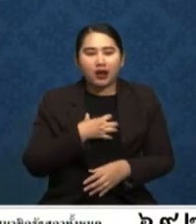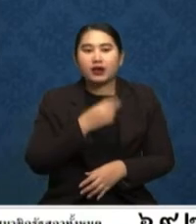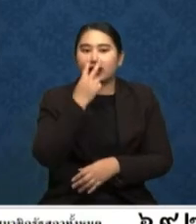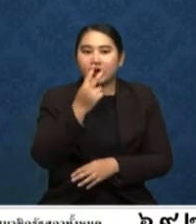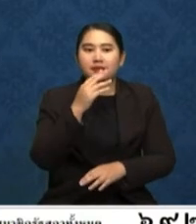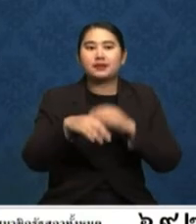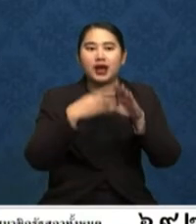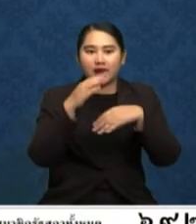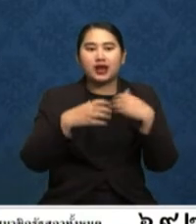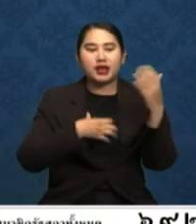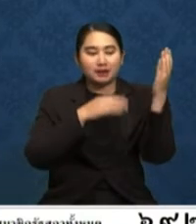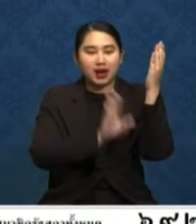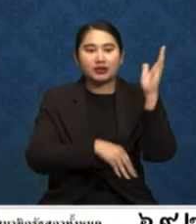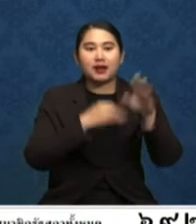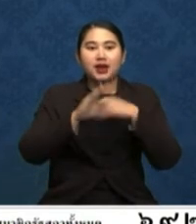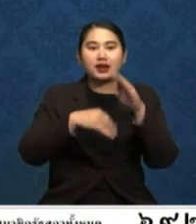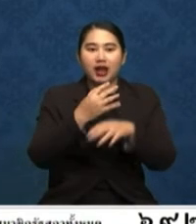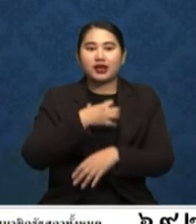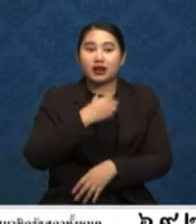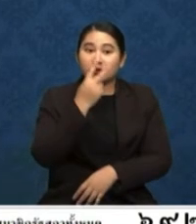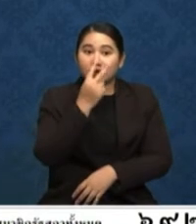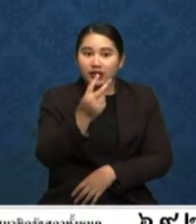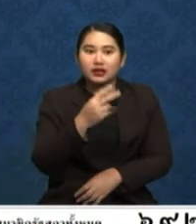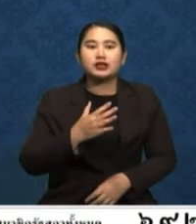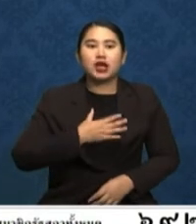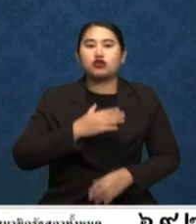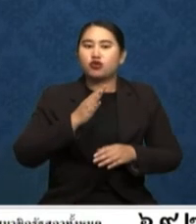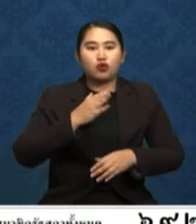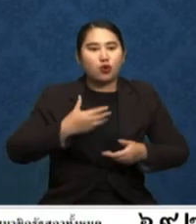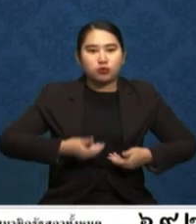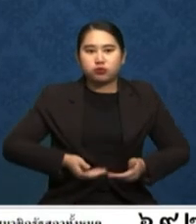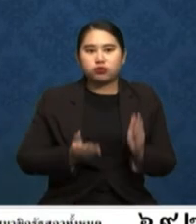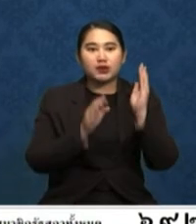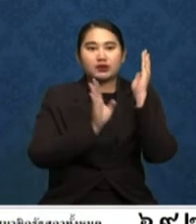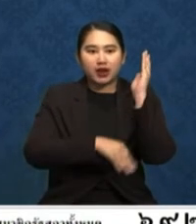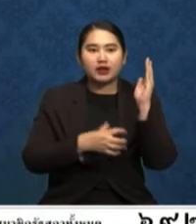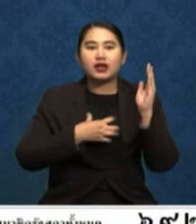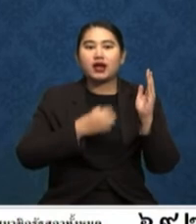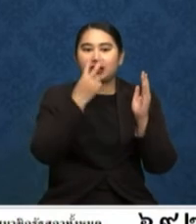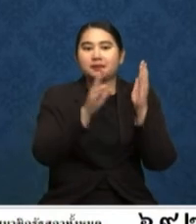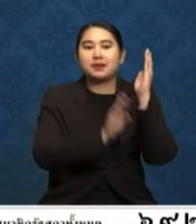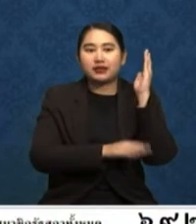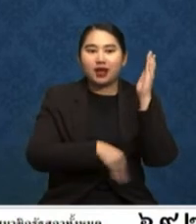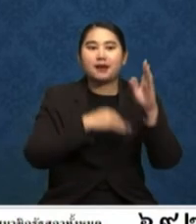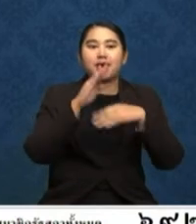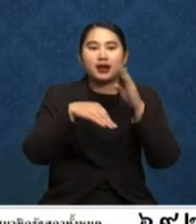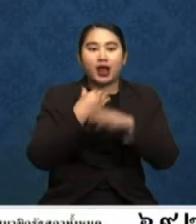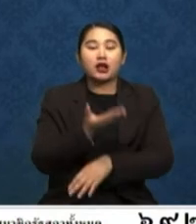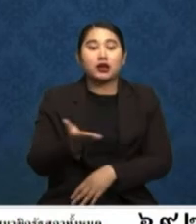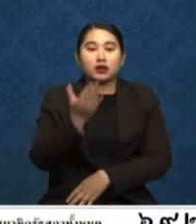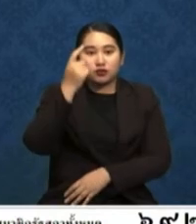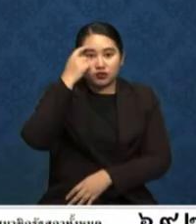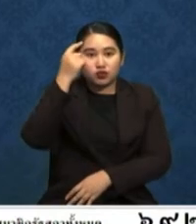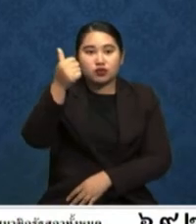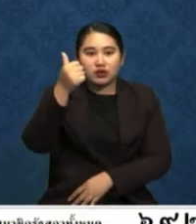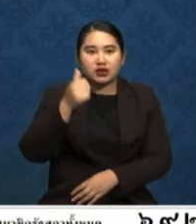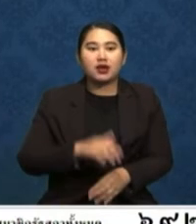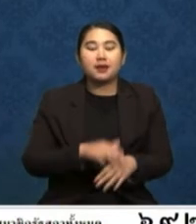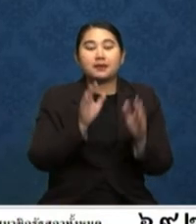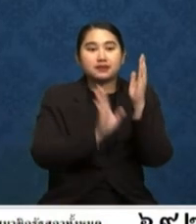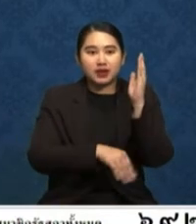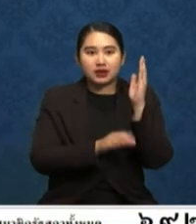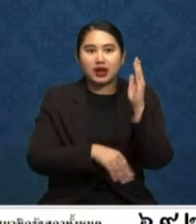พัฒนาในภาคใต้ดิฉันเป็นคนใต้โดยกำเนิดทำไมจะไม่อยากเห็นเราทราบดีค่ะว่าภาคใต้มี